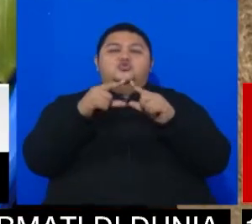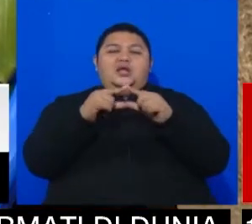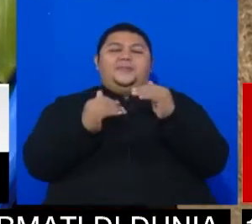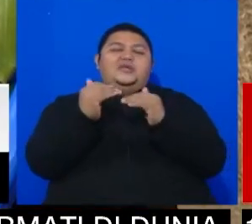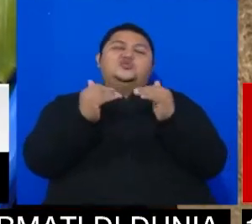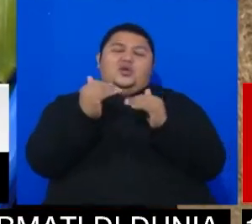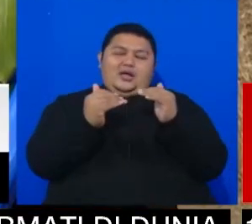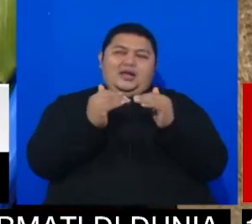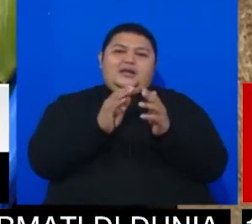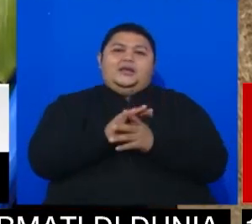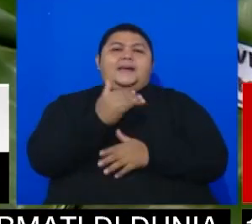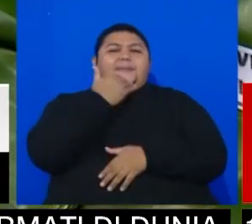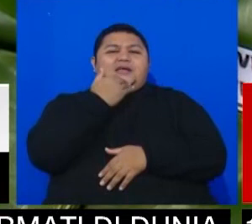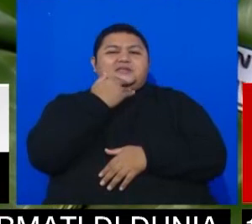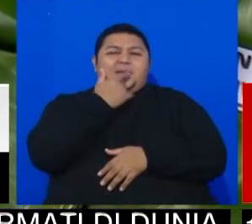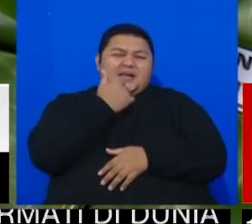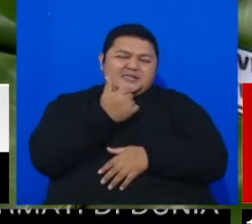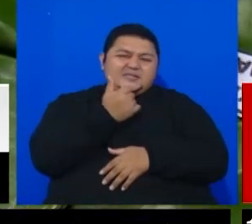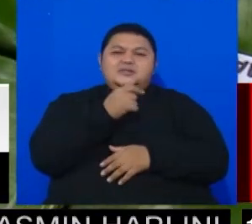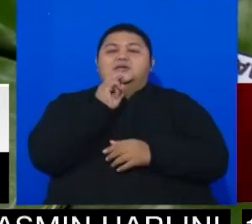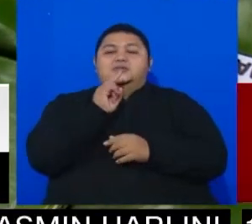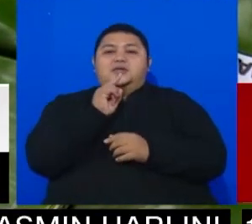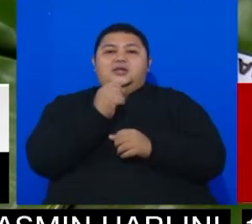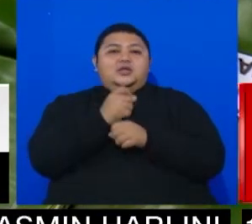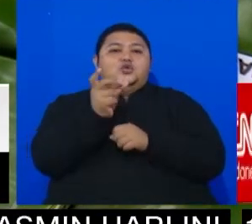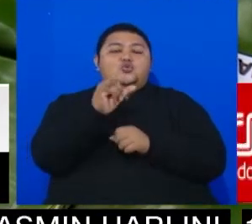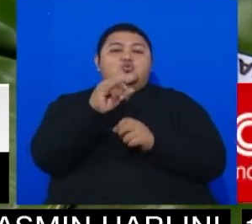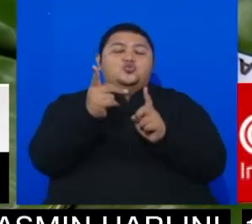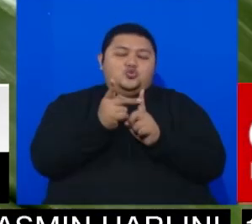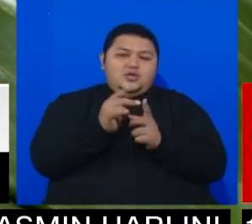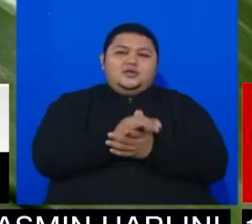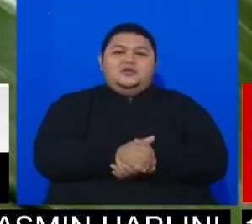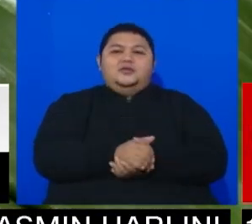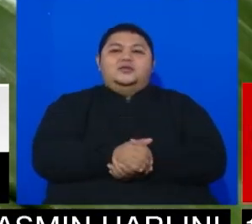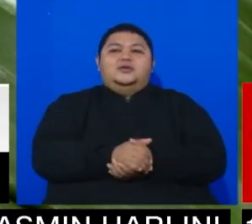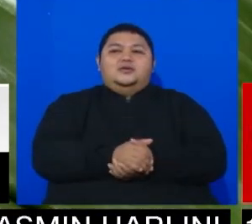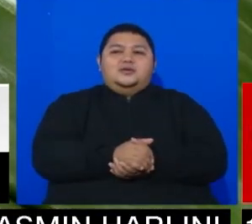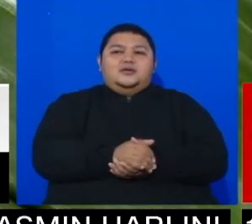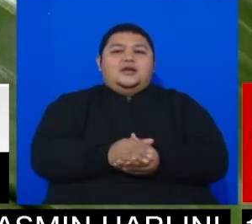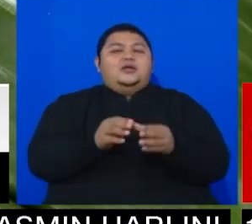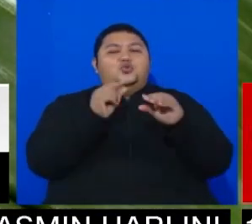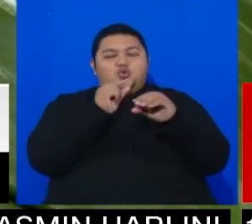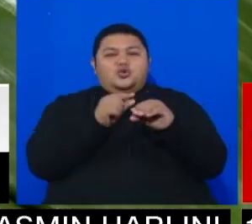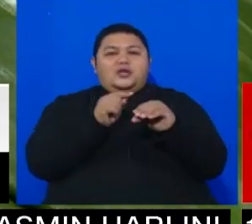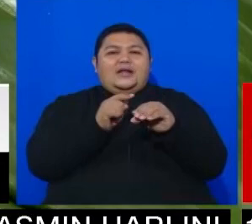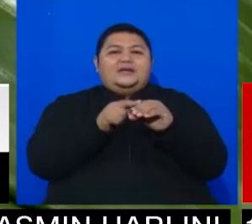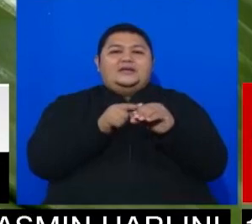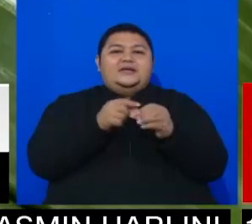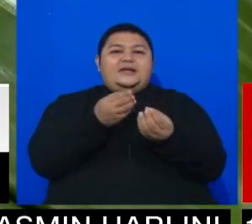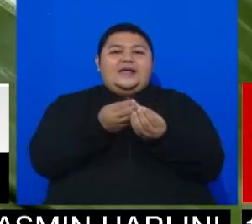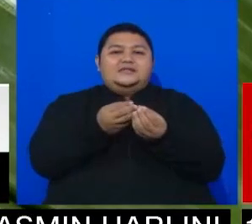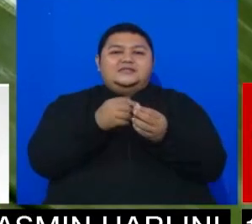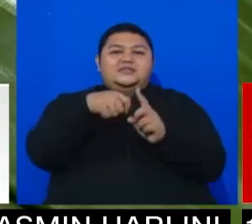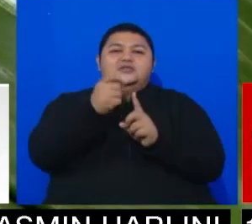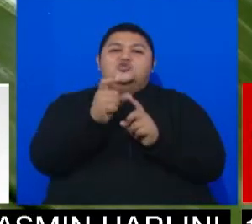yang biasanya cenderung manis dibuat lebih gurih. Dan yang paling terlihat, menu nasi kucing diganti dengan nasi bakar. Enak